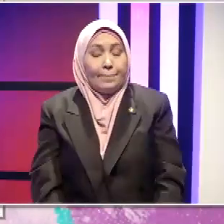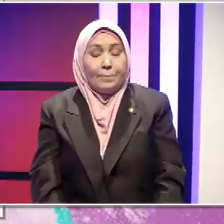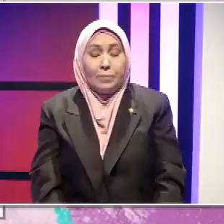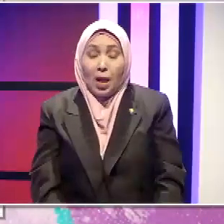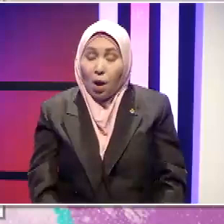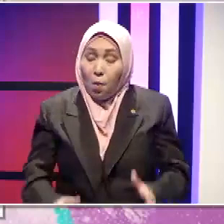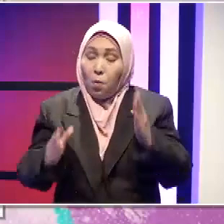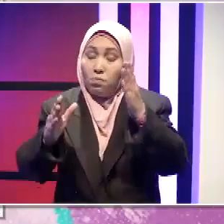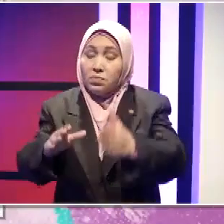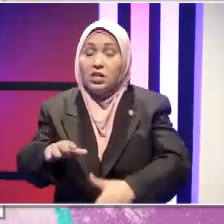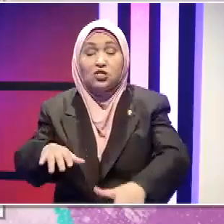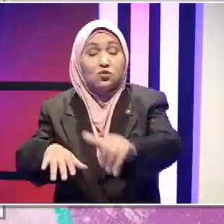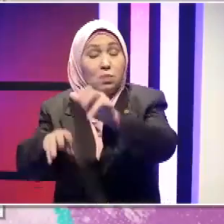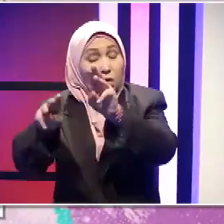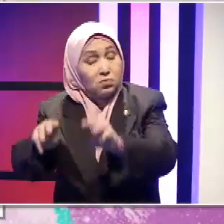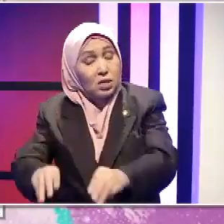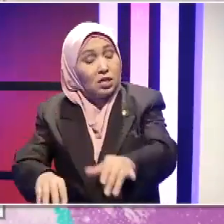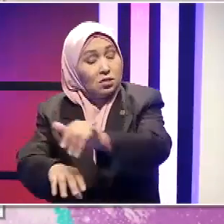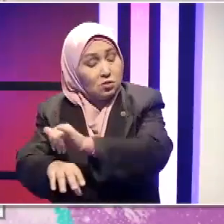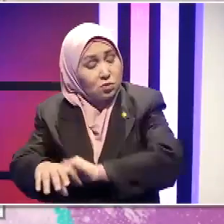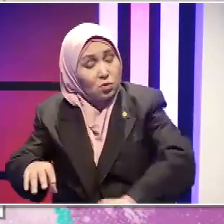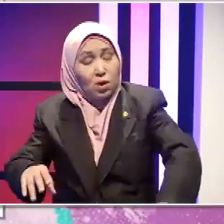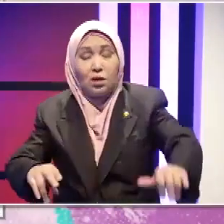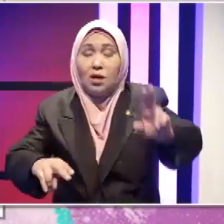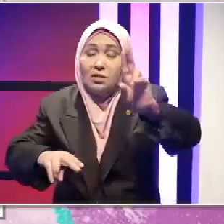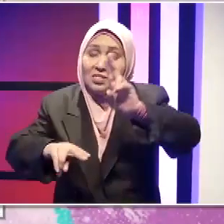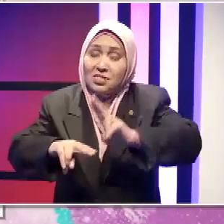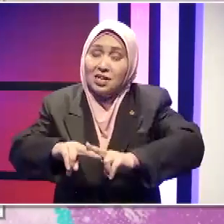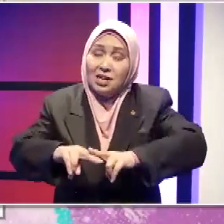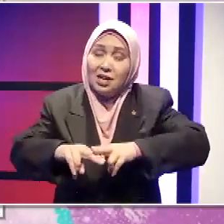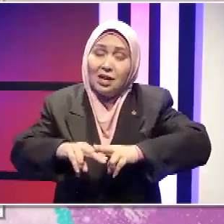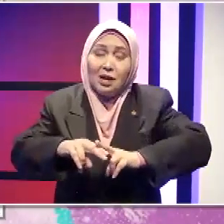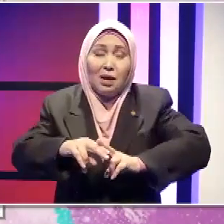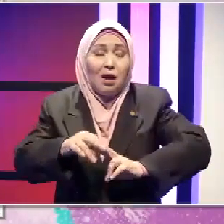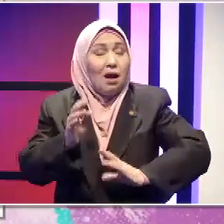Hai mujse kiina Alaihi sururi